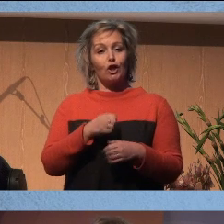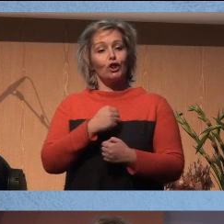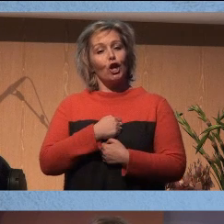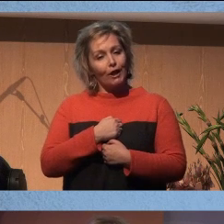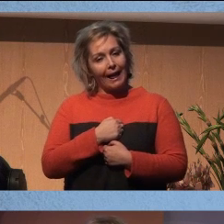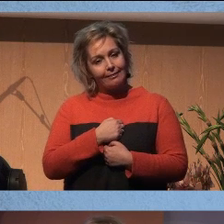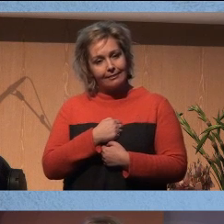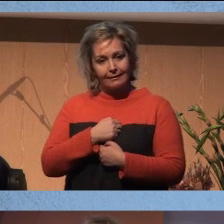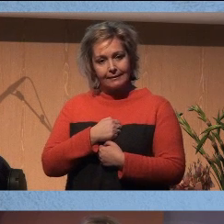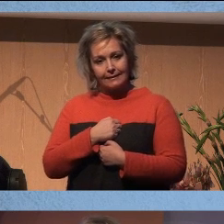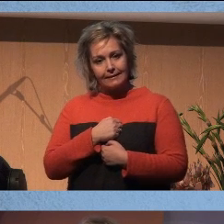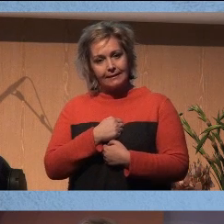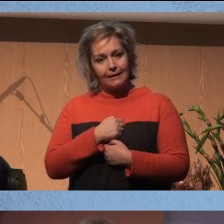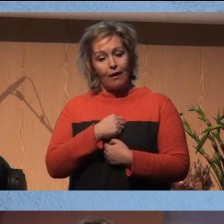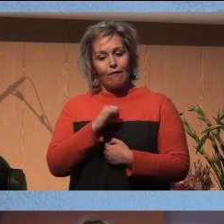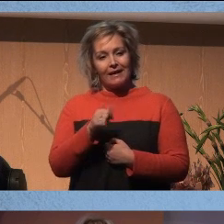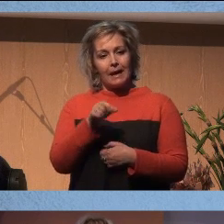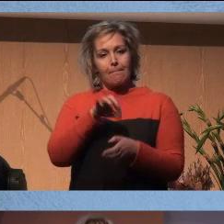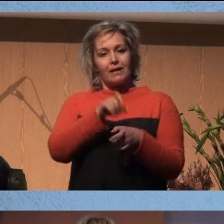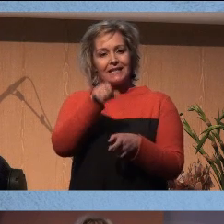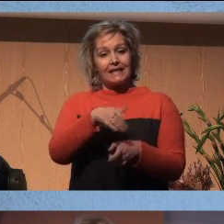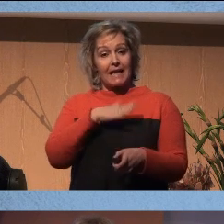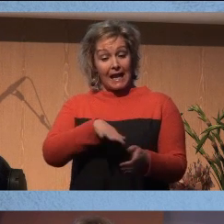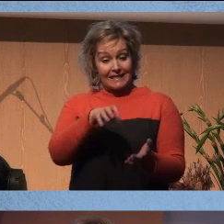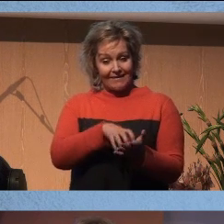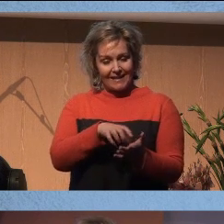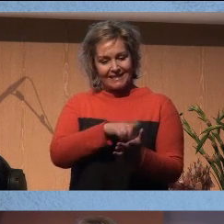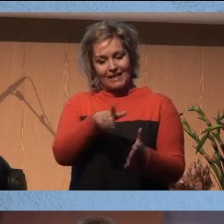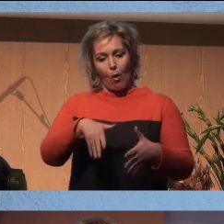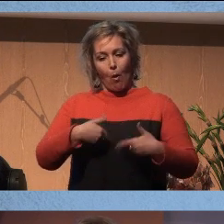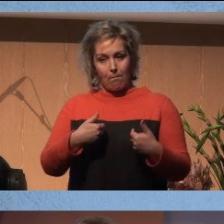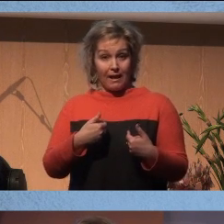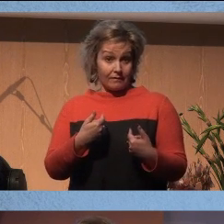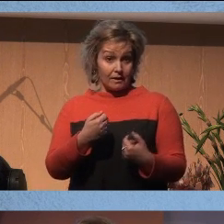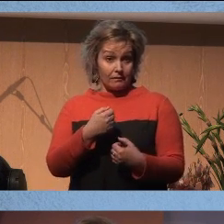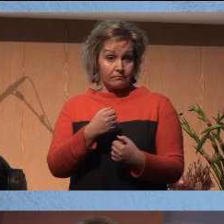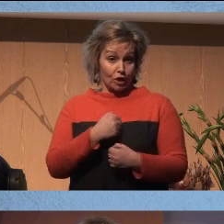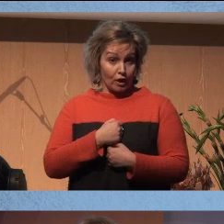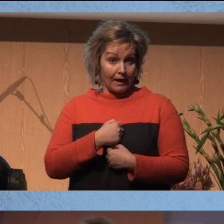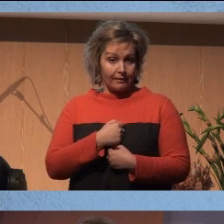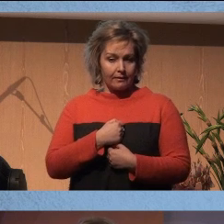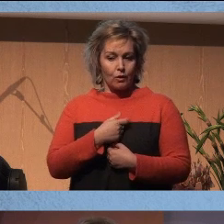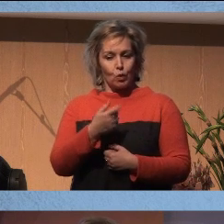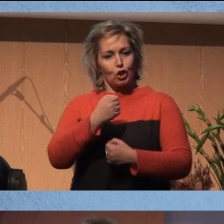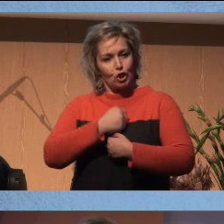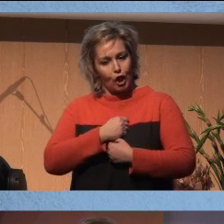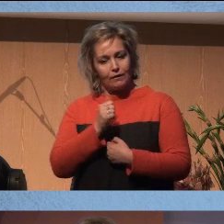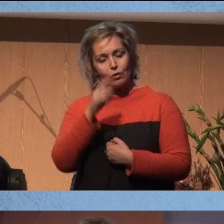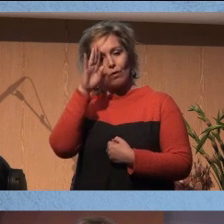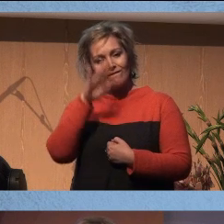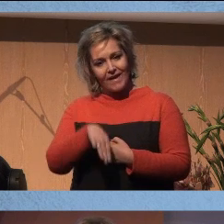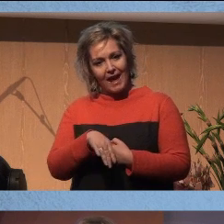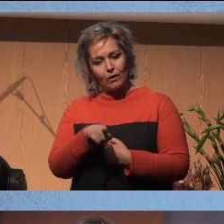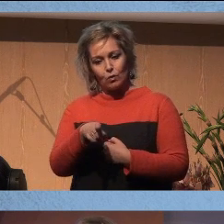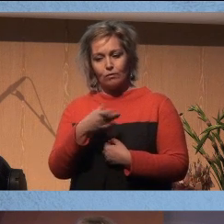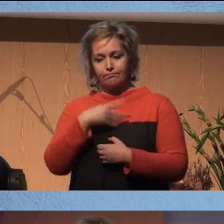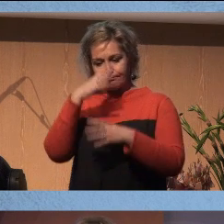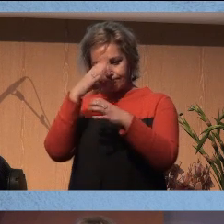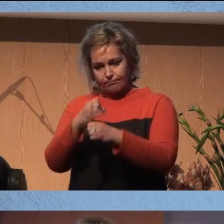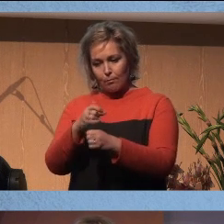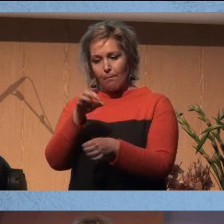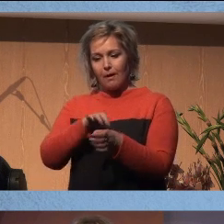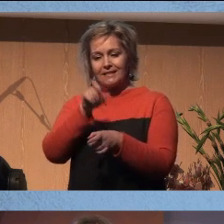trygghet. For i pasientens helsevesene opplever du trygghet. Du trygg fordi du vet det legger stor vekt